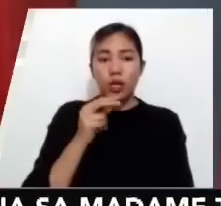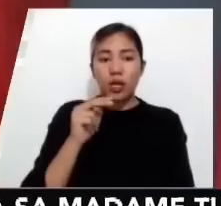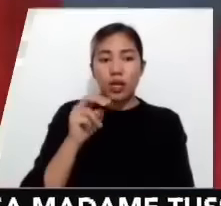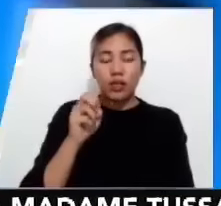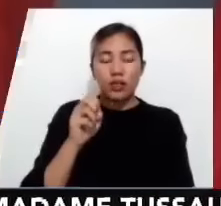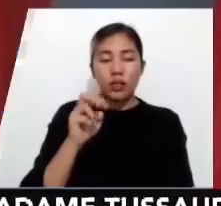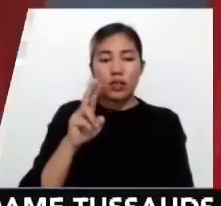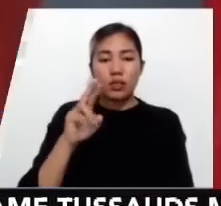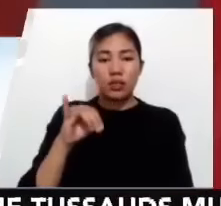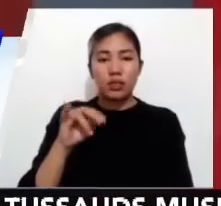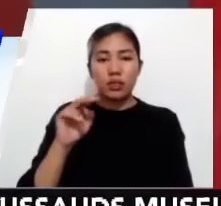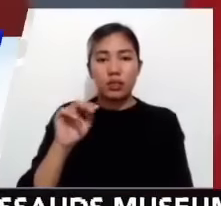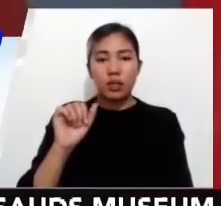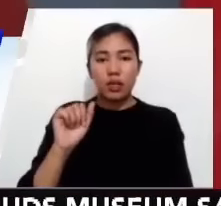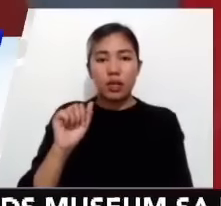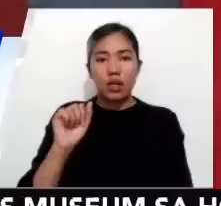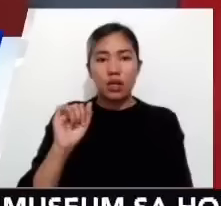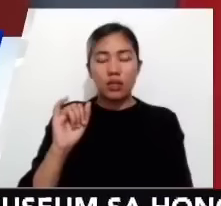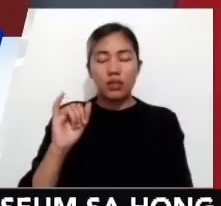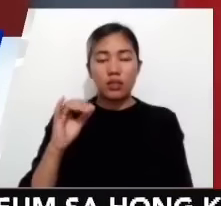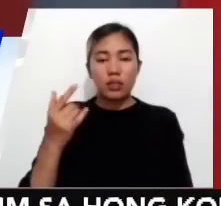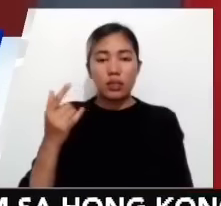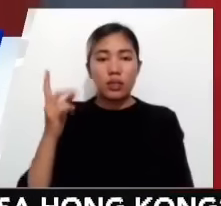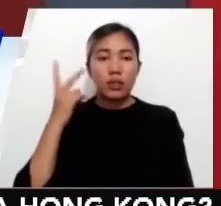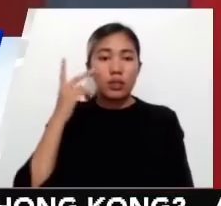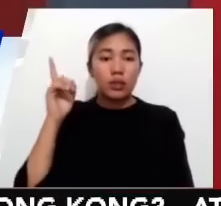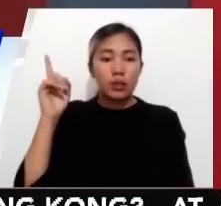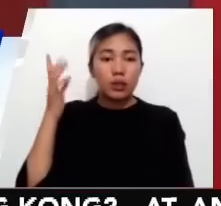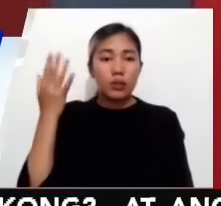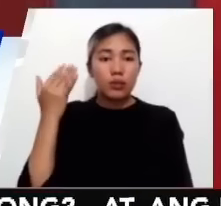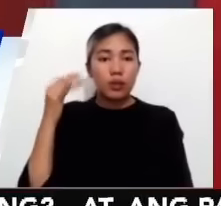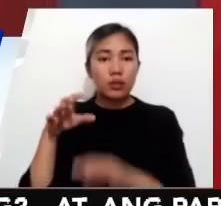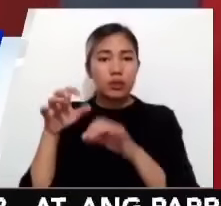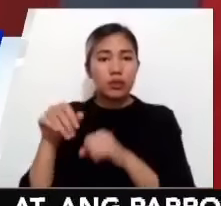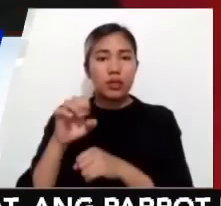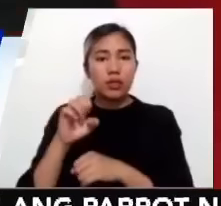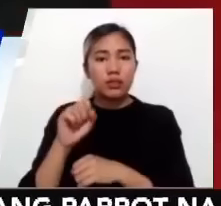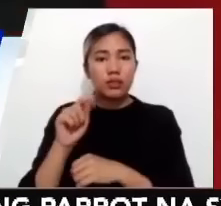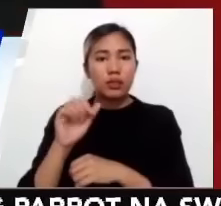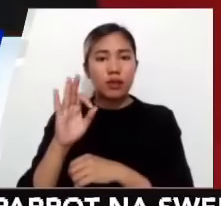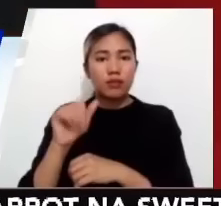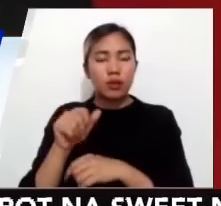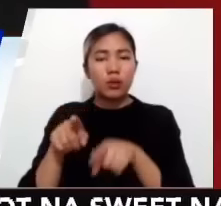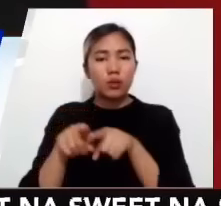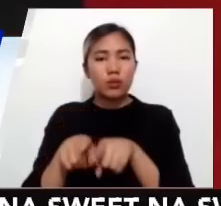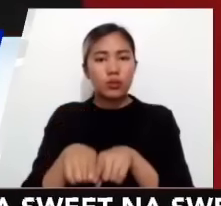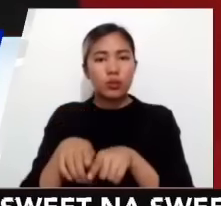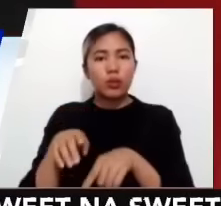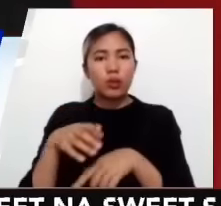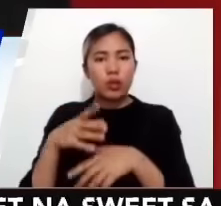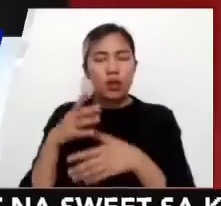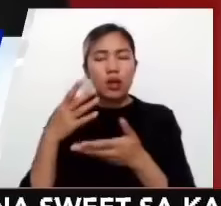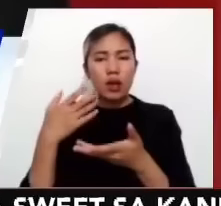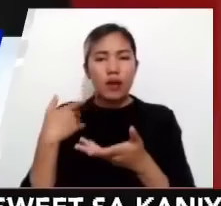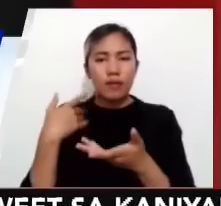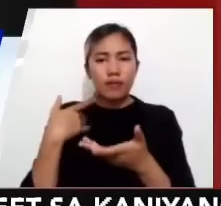Southern Police District, hinuli si Naig dahil sa kasong syndicated staffa at 14 counts ng paglabag sa Securities Regulation